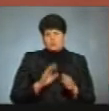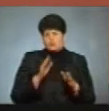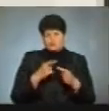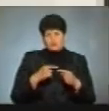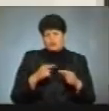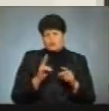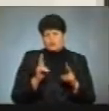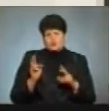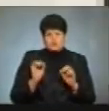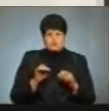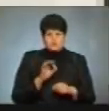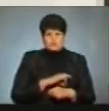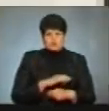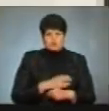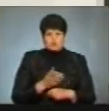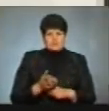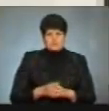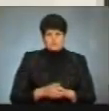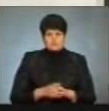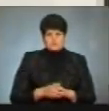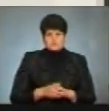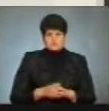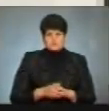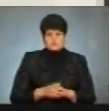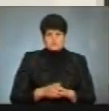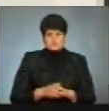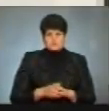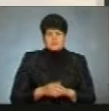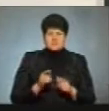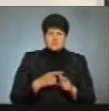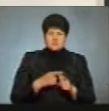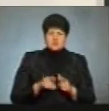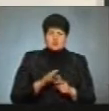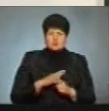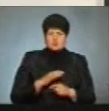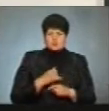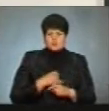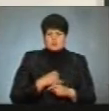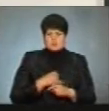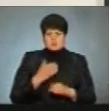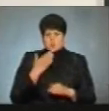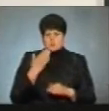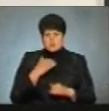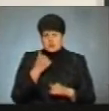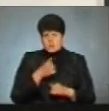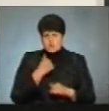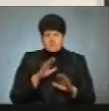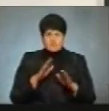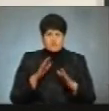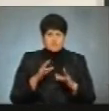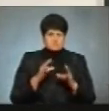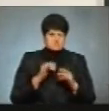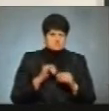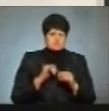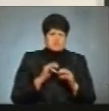будь-хто може користуватись атракціоном. Чи були в нас за останні роки якісь